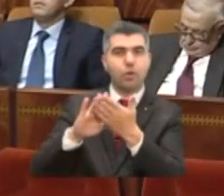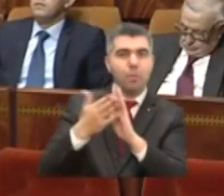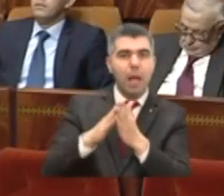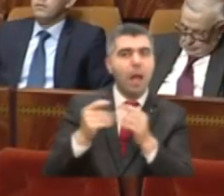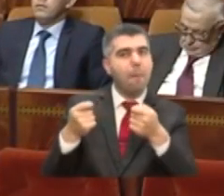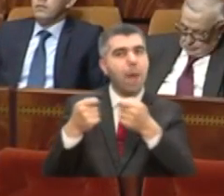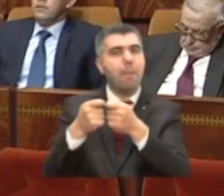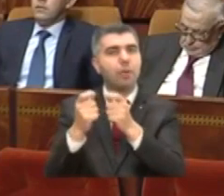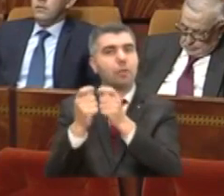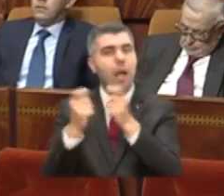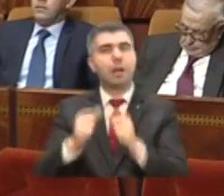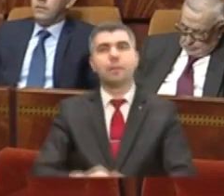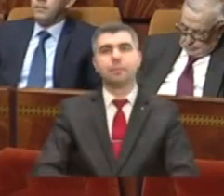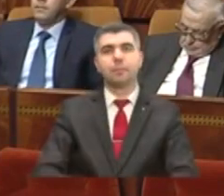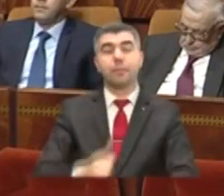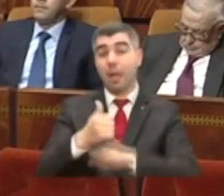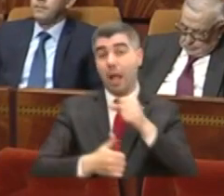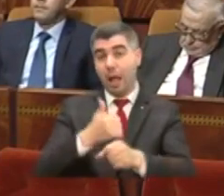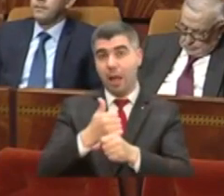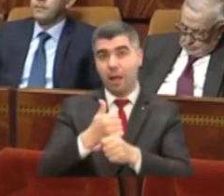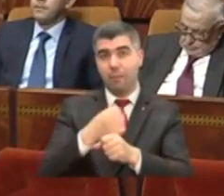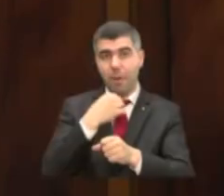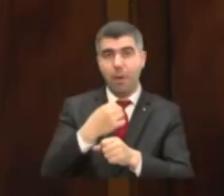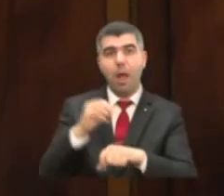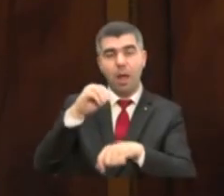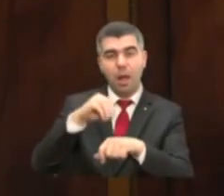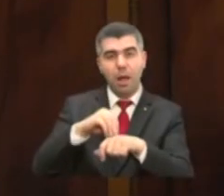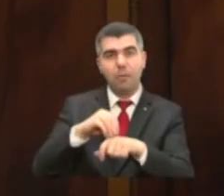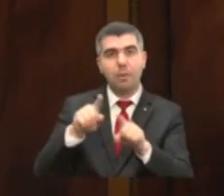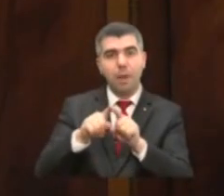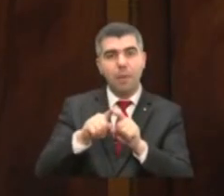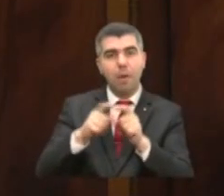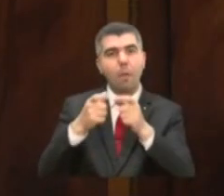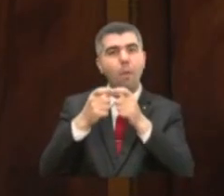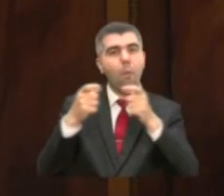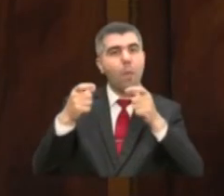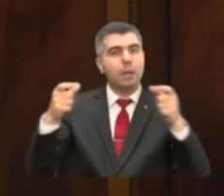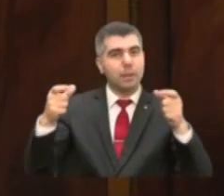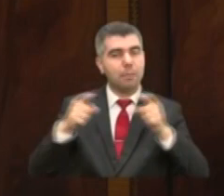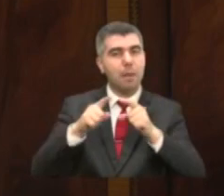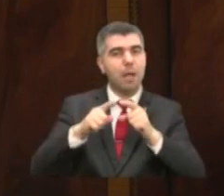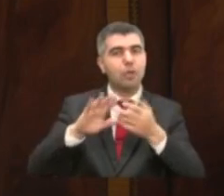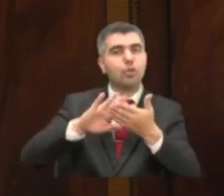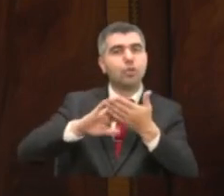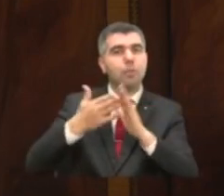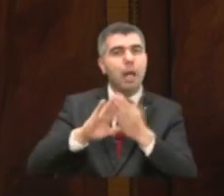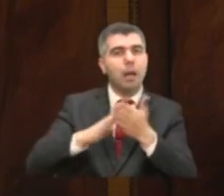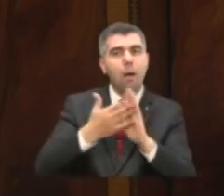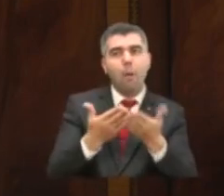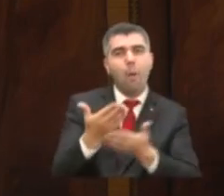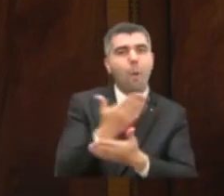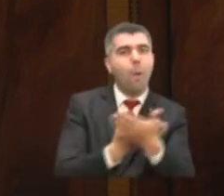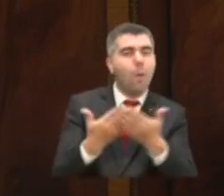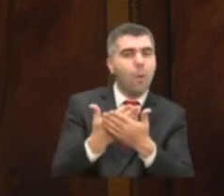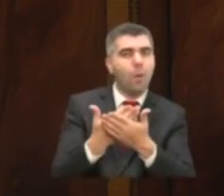السنه راه غادي ايضا مقترح باش نسعوا هذه القضيه تشمل جميع الجمعيات في ضوابط